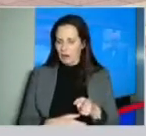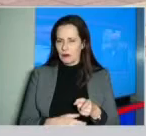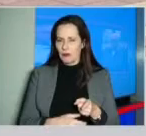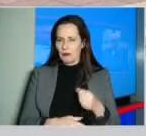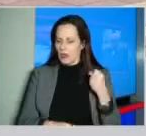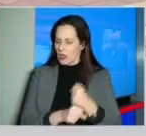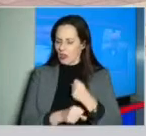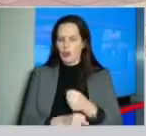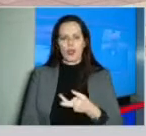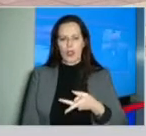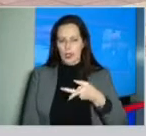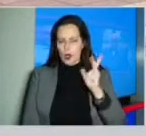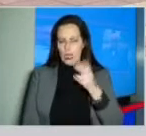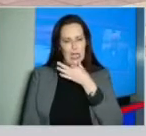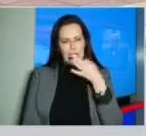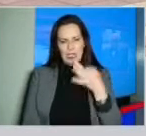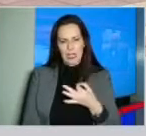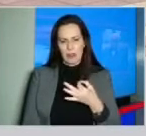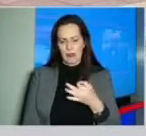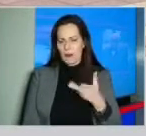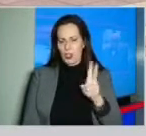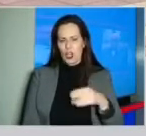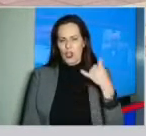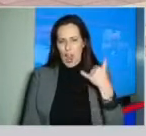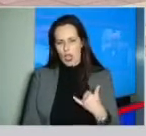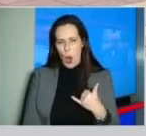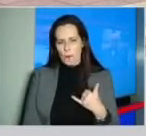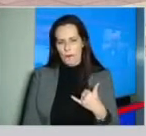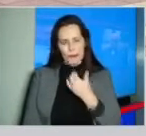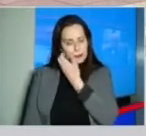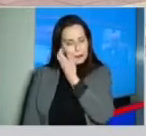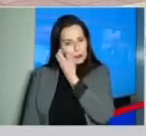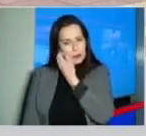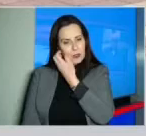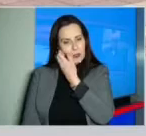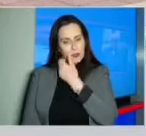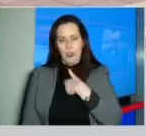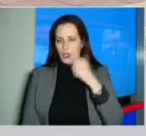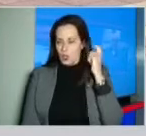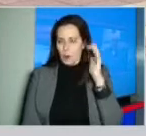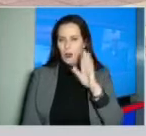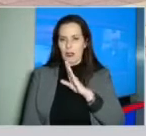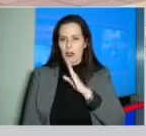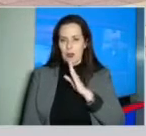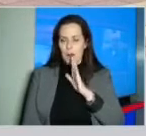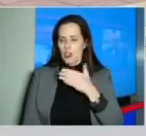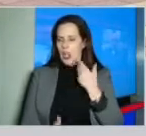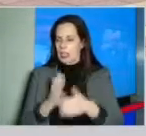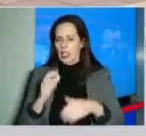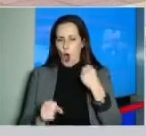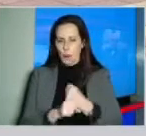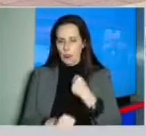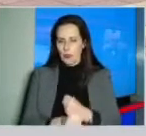צריך להתבצע בצורה הרבה יותר רצינית ממה שהוא מתבצע היום. אני שומע את הבעיות של המחסור בכוח אדם